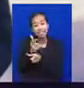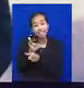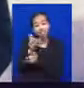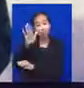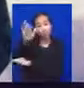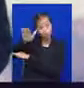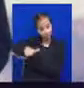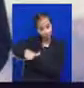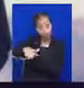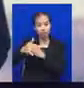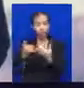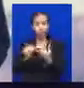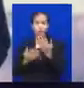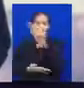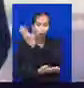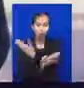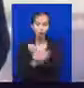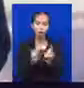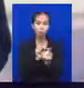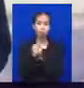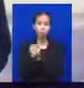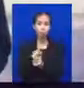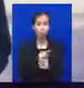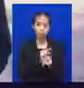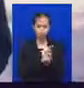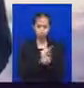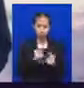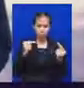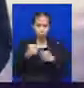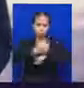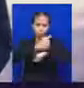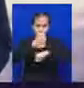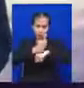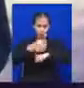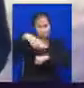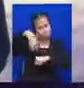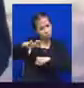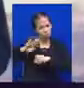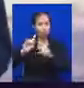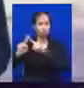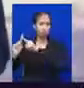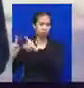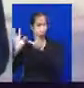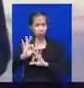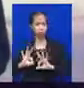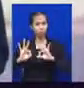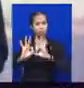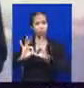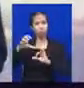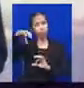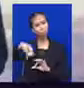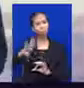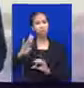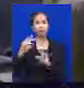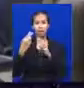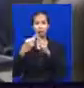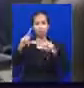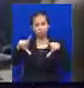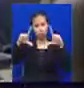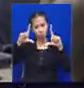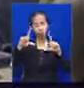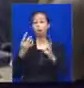นตรีจะได้มีโอกาสพบกับผู้นำธุรกิจที่สำคัญของสหรัฐอเมริกาไม่ว่าจะเป็นเชฟรอนไม่ว่าจะเป็นมอเตอร์โรล่